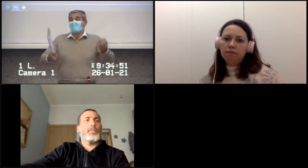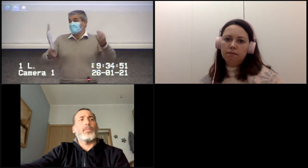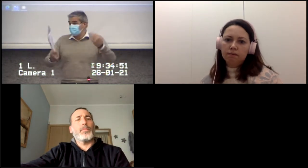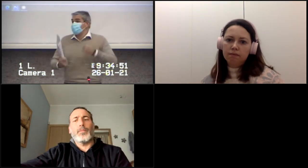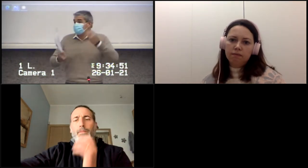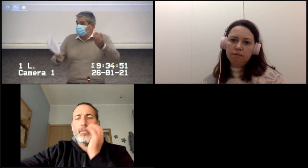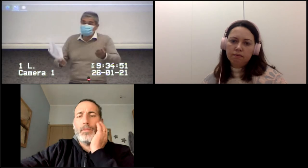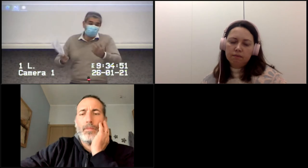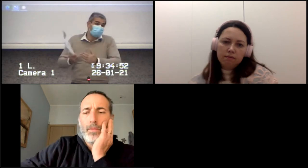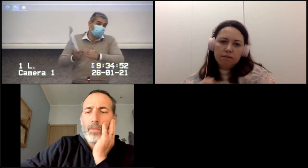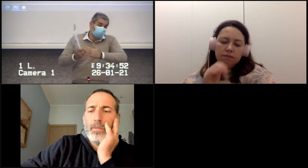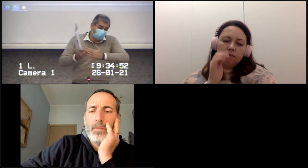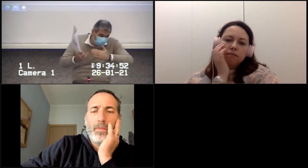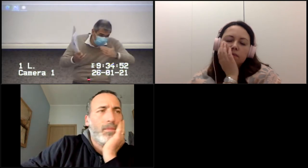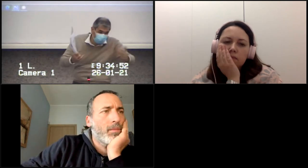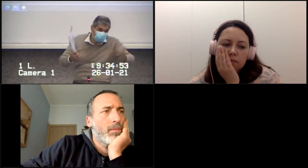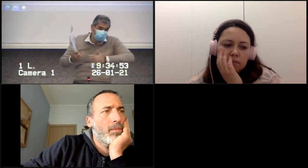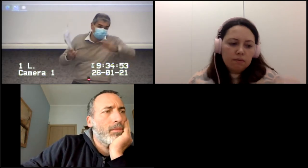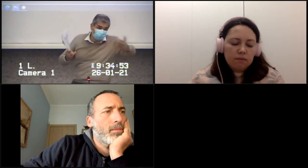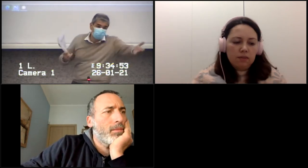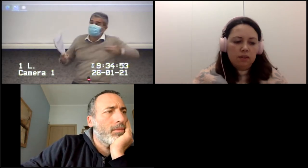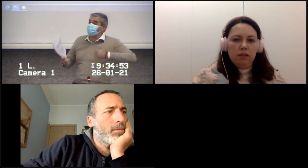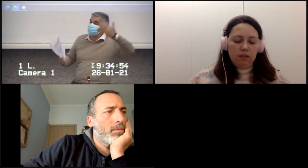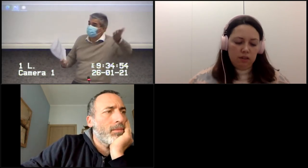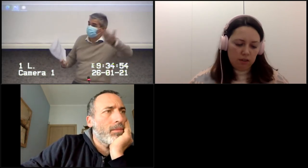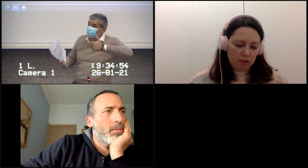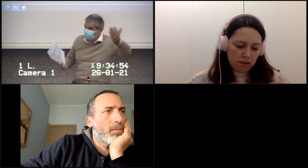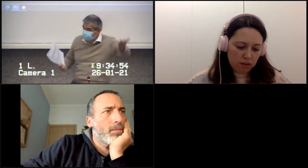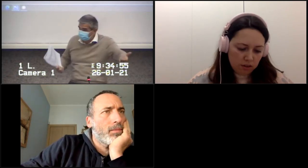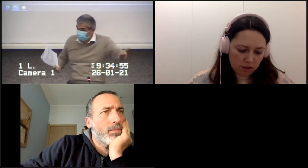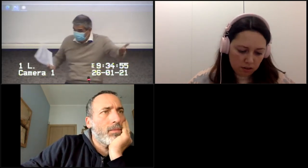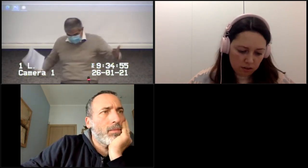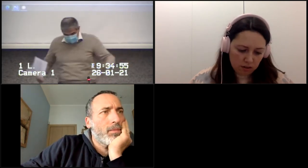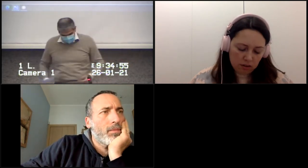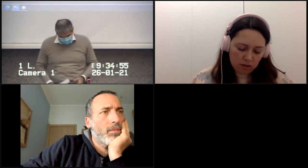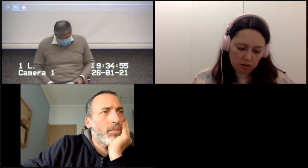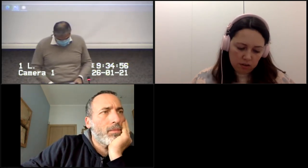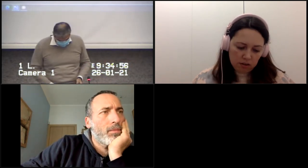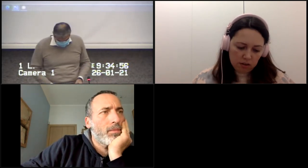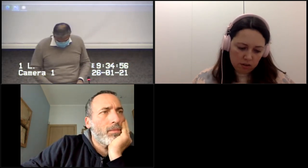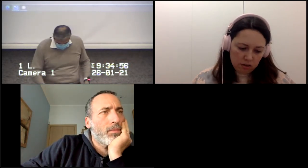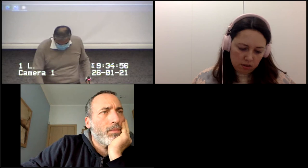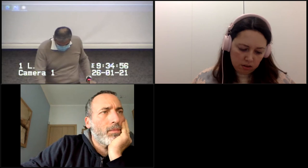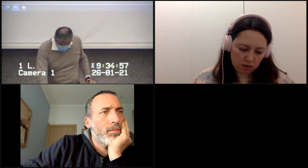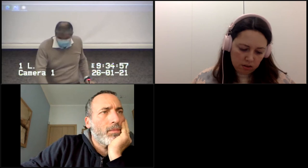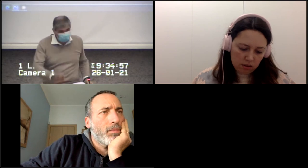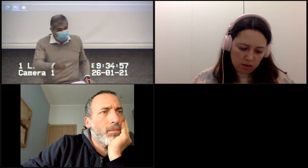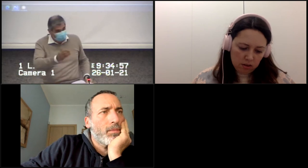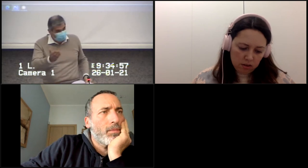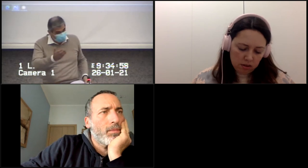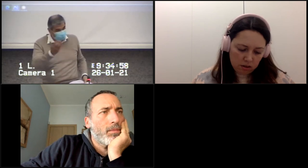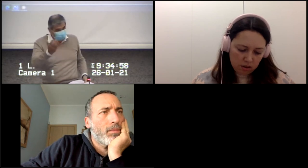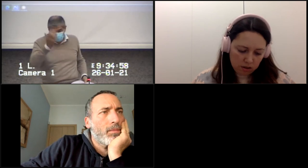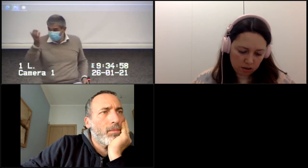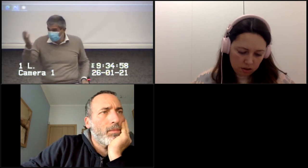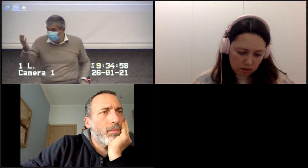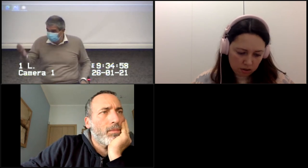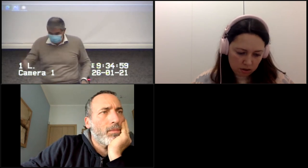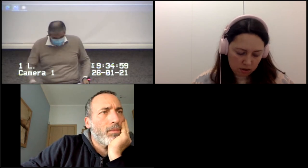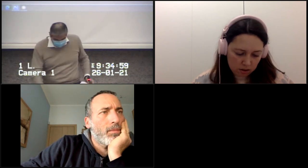salute, di un costo aggiuntivo nella correttezza della tracciabilità anche di quello che io vado a smaltire nella discarica. E sappiamo bene come